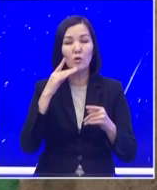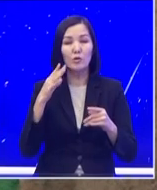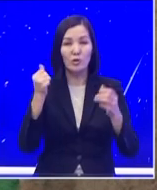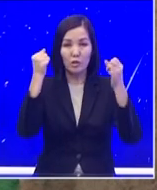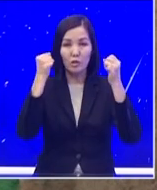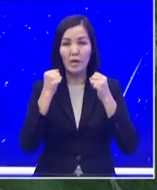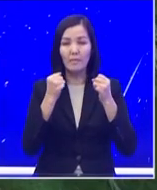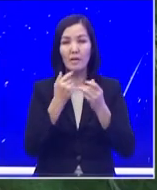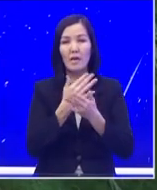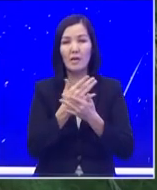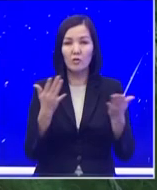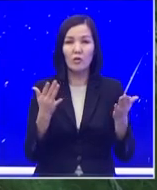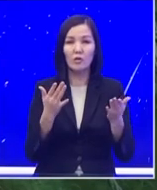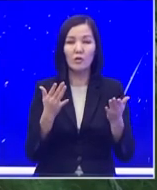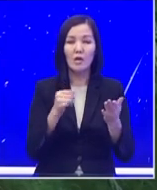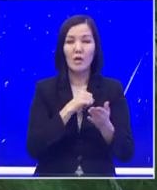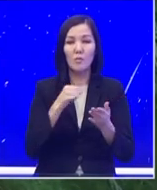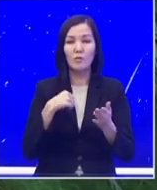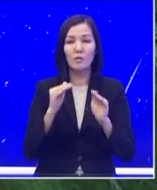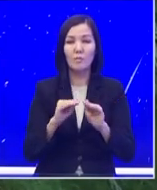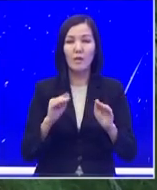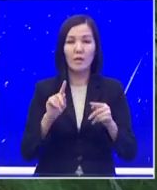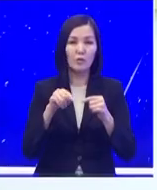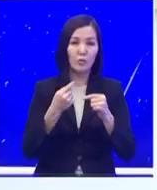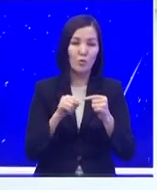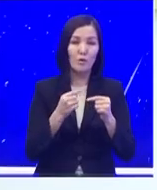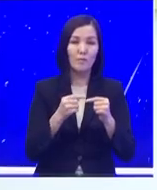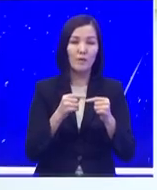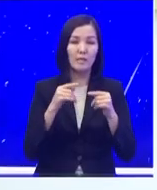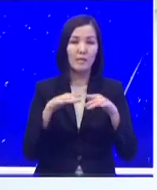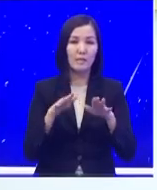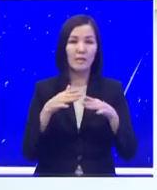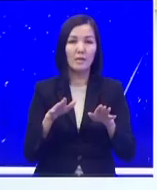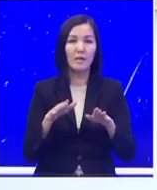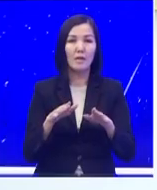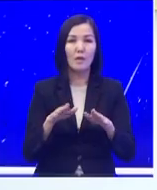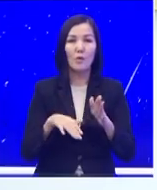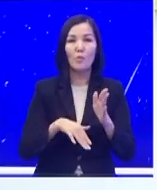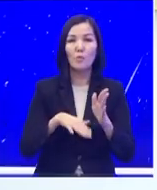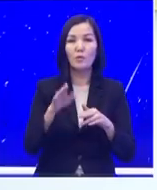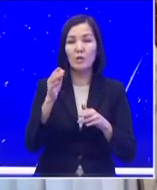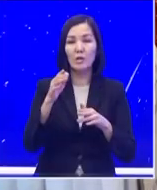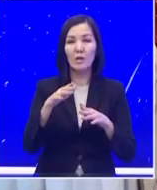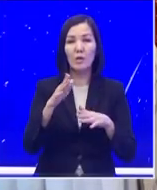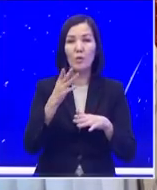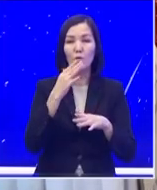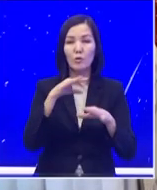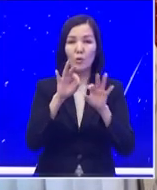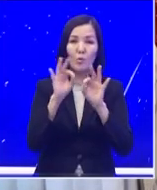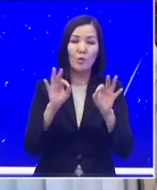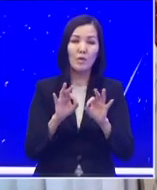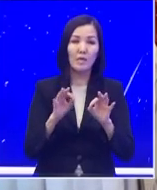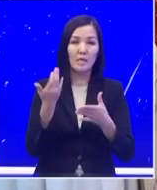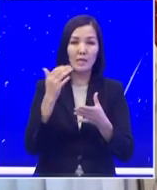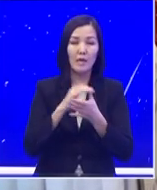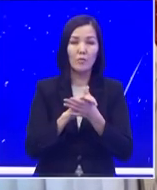мен байпақтардың біразы оқушылардың қолынан шыққан. Көрменің мақсаты да сол: өскелең ұрпақты көне кәсіпті қадірлеуге, ұлттық